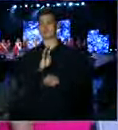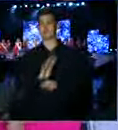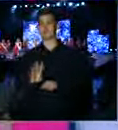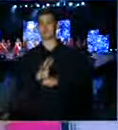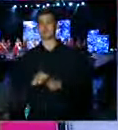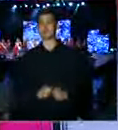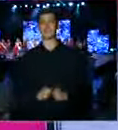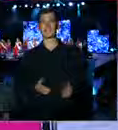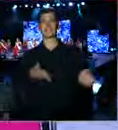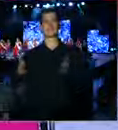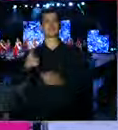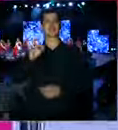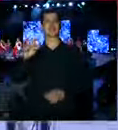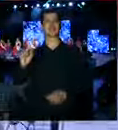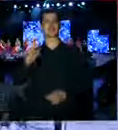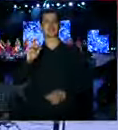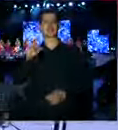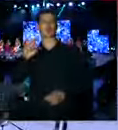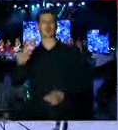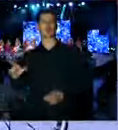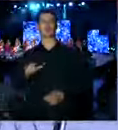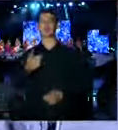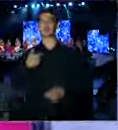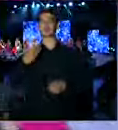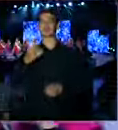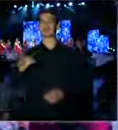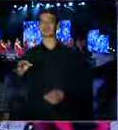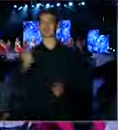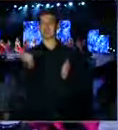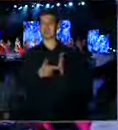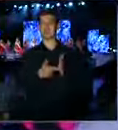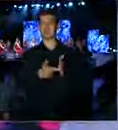2014 i Kasię Kozią, Miss Polski na wózku